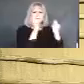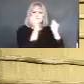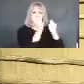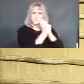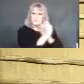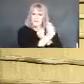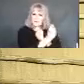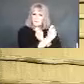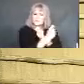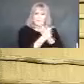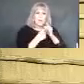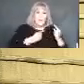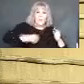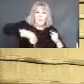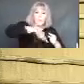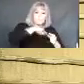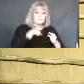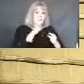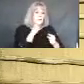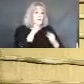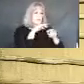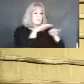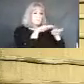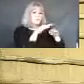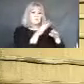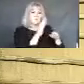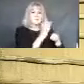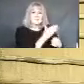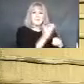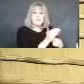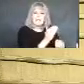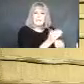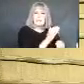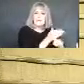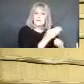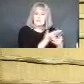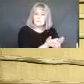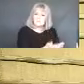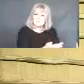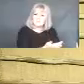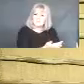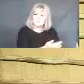meer versorgend wees, want God is dan nou besig om alles nuut te maak.